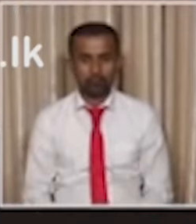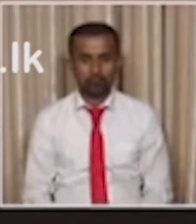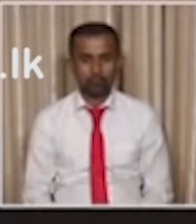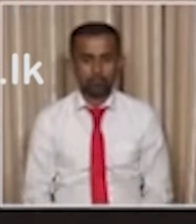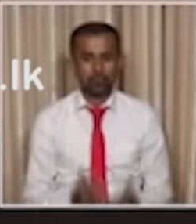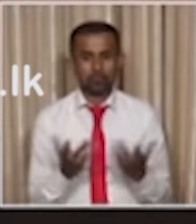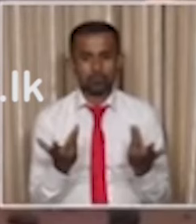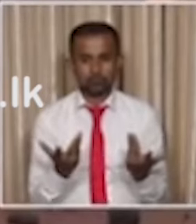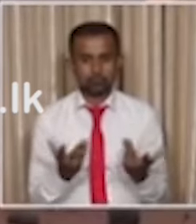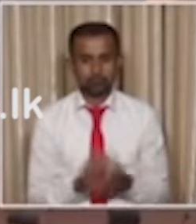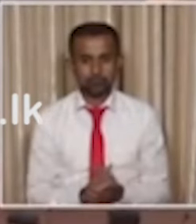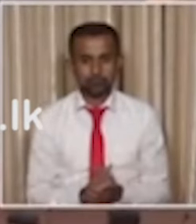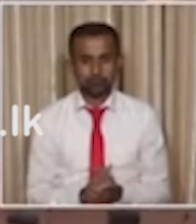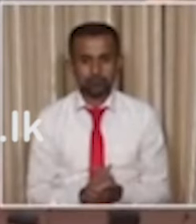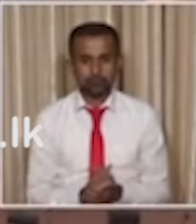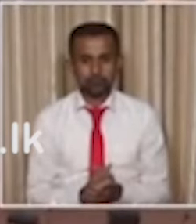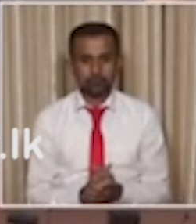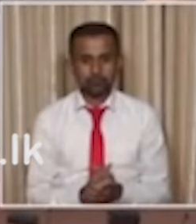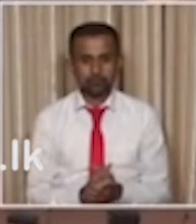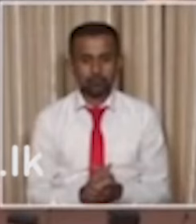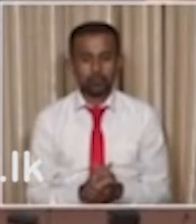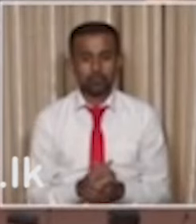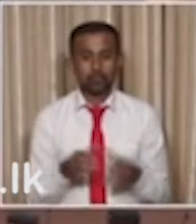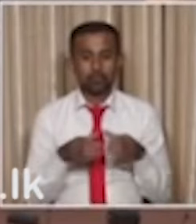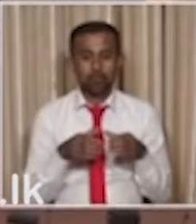නැත. ඔ ගරු සභානායකතුමා